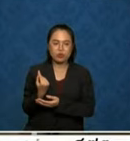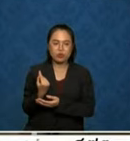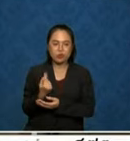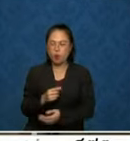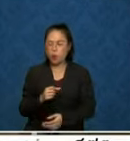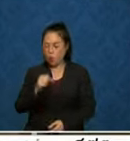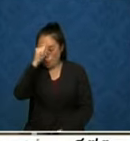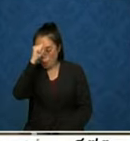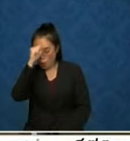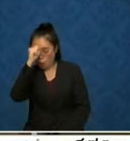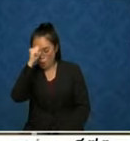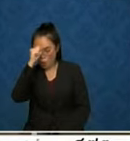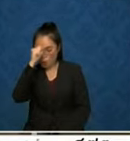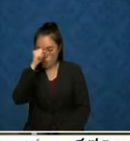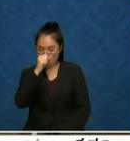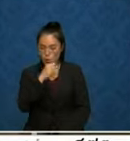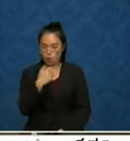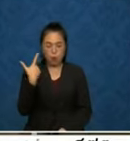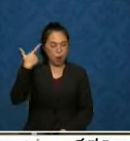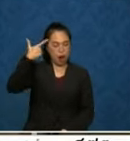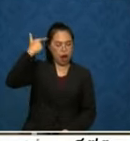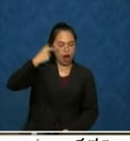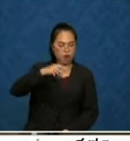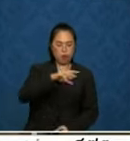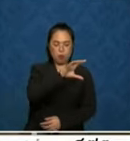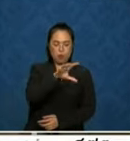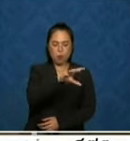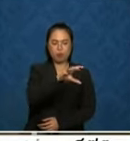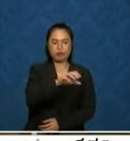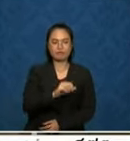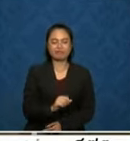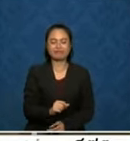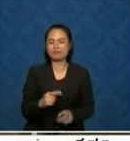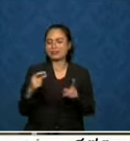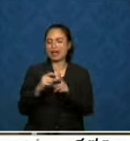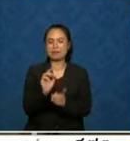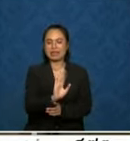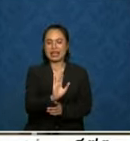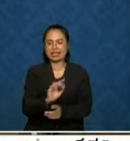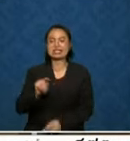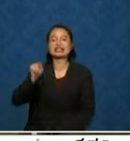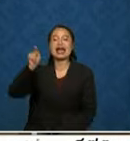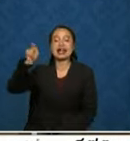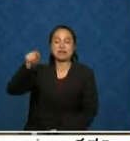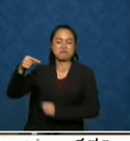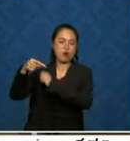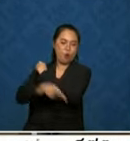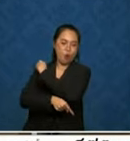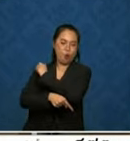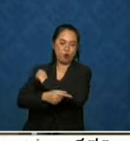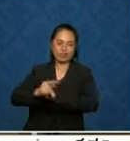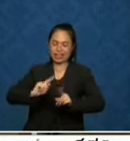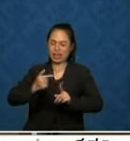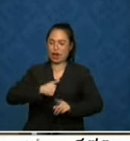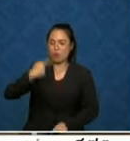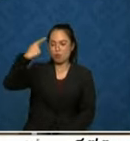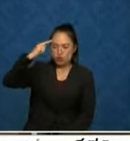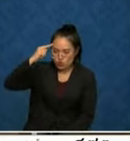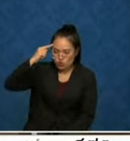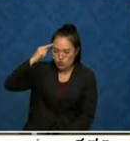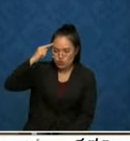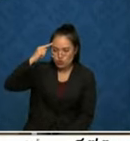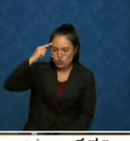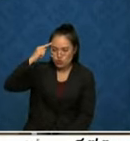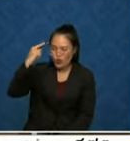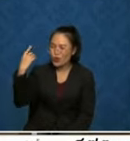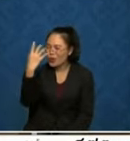เป็นเหยื่อของคนฉลาดผมเชื่อว่าพวกนั้นมันเป็นคนโกงแต่เรารู้เท่าไม่ถึงการมากกว่ารู้เท่า